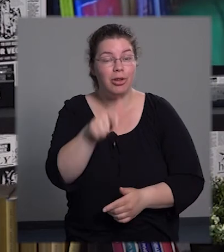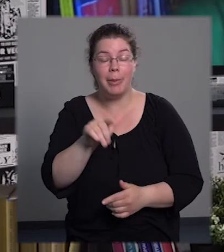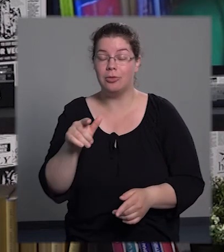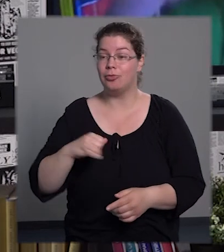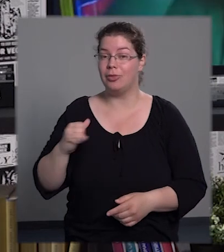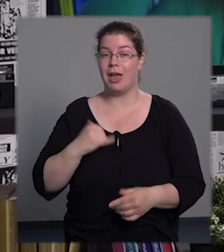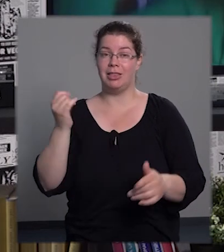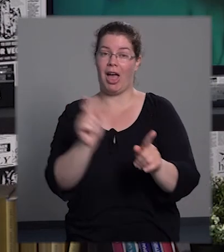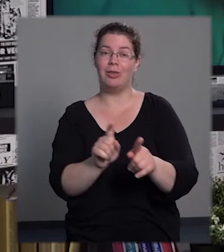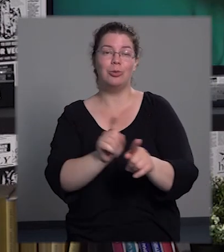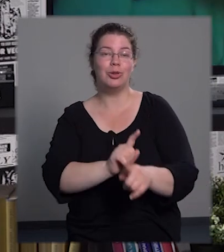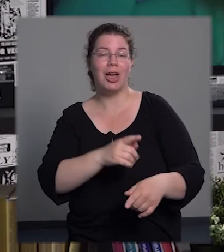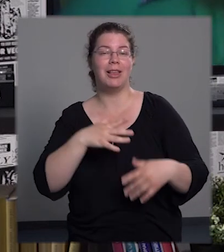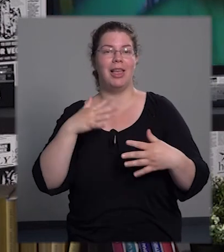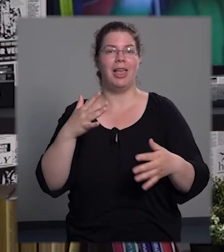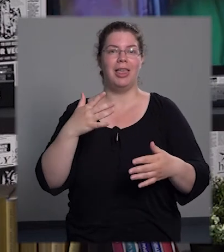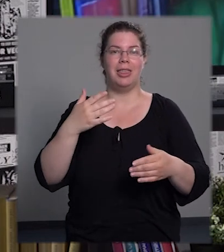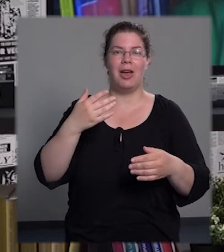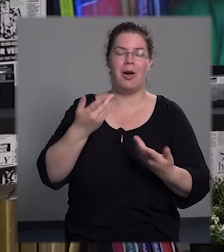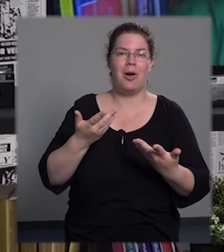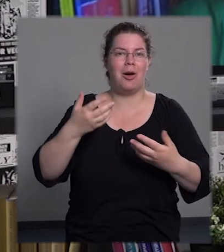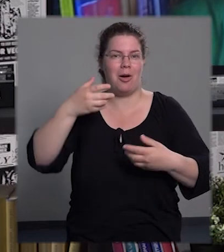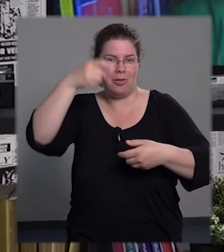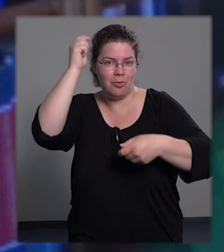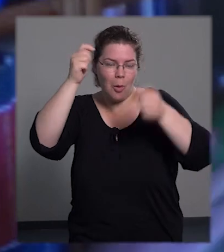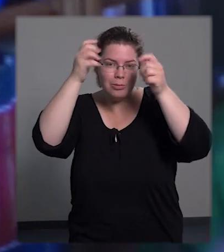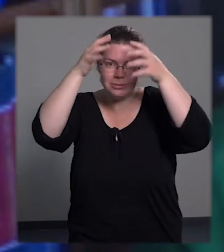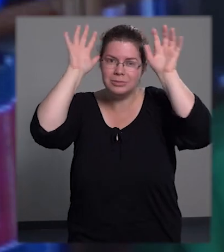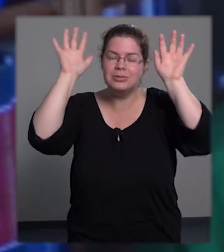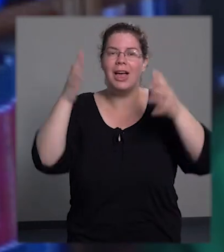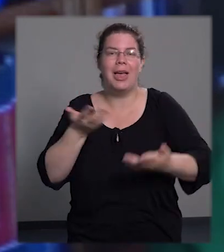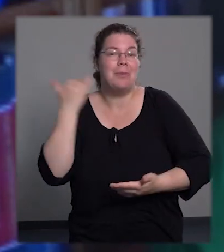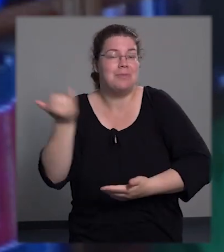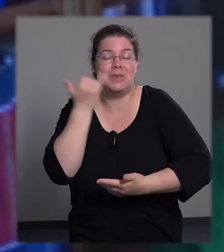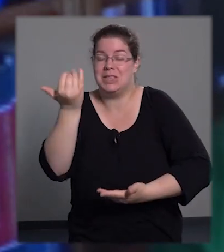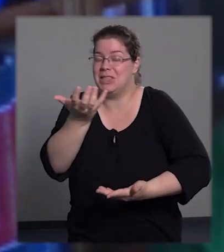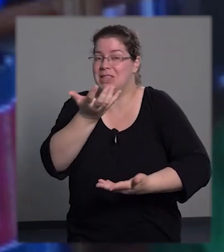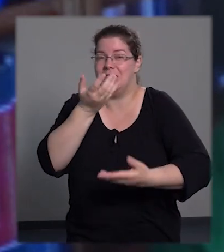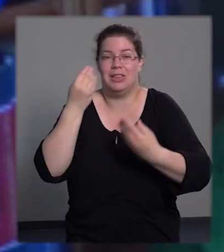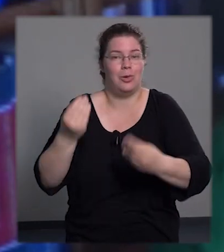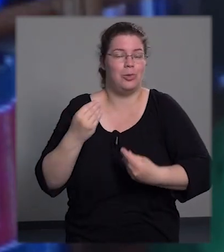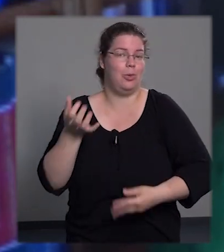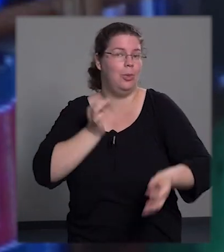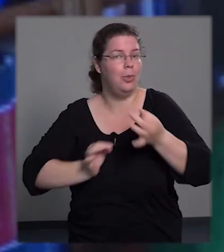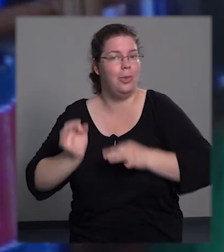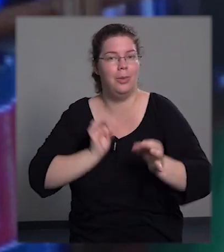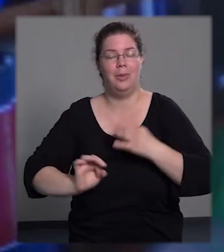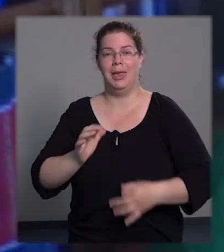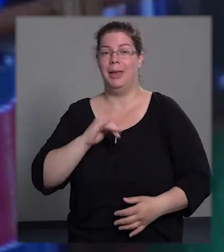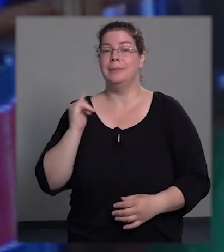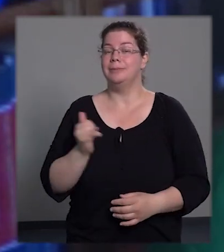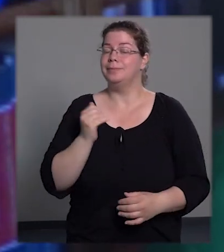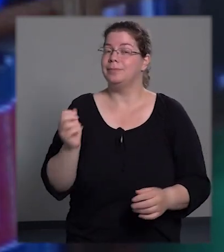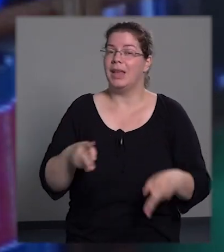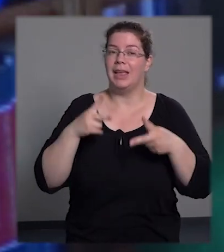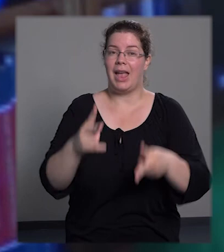ugyanaz az a nagy, föltupírozott nagy frizura, mindig gyönyörű fellépőruha, mindig nagyon kedves,